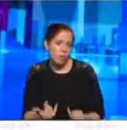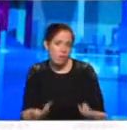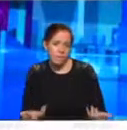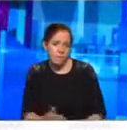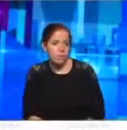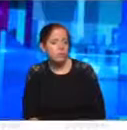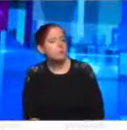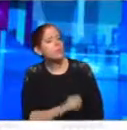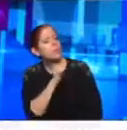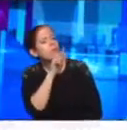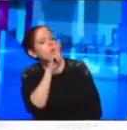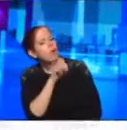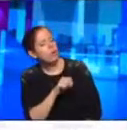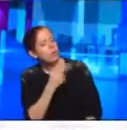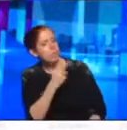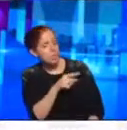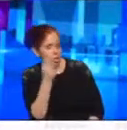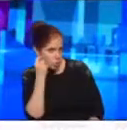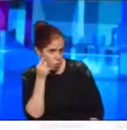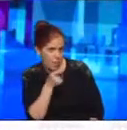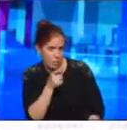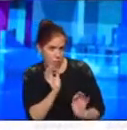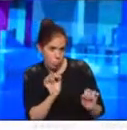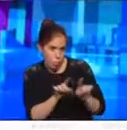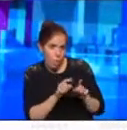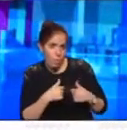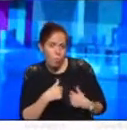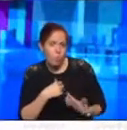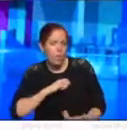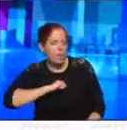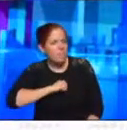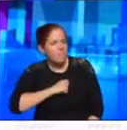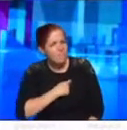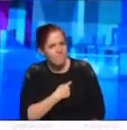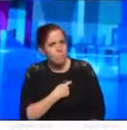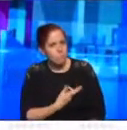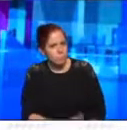בטח כשאתה שומע את זה בדיוק כמונו, הלב נחמץ.